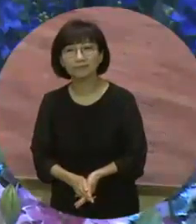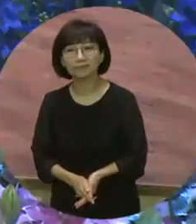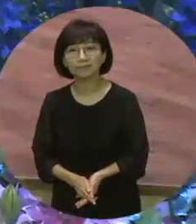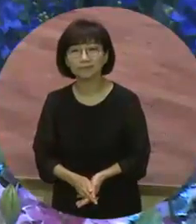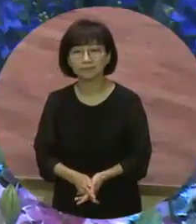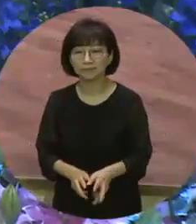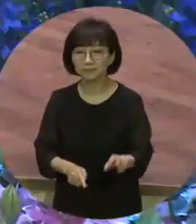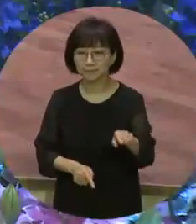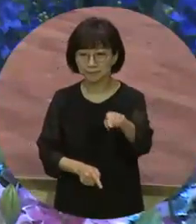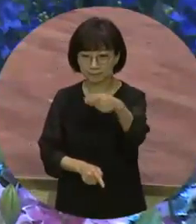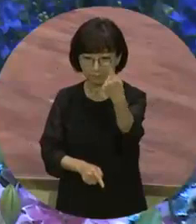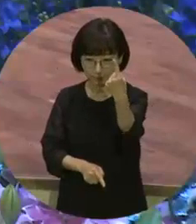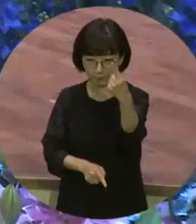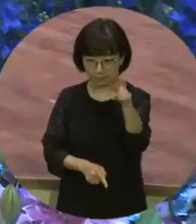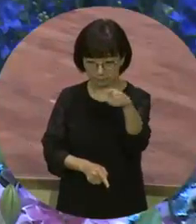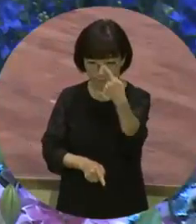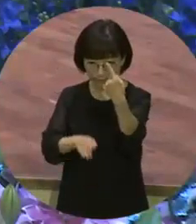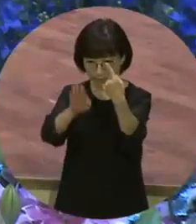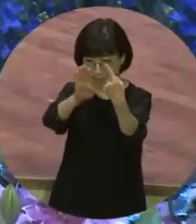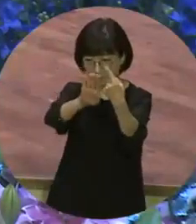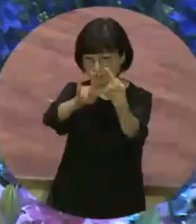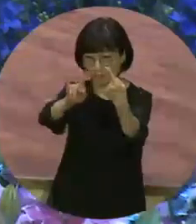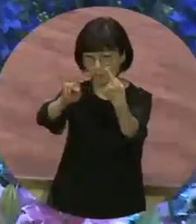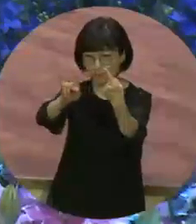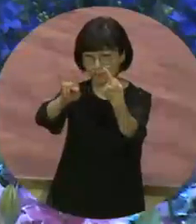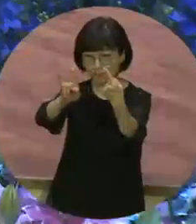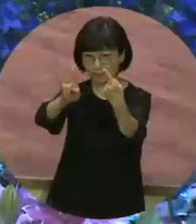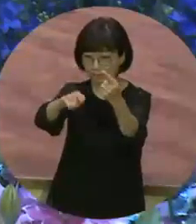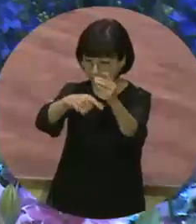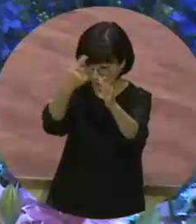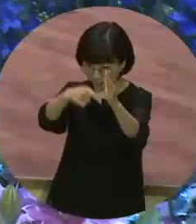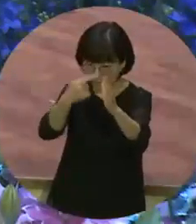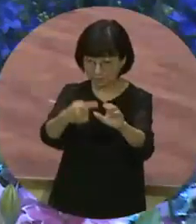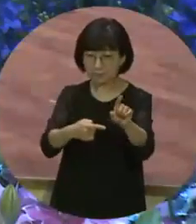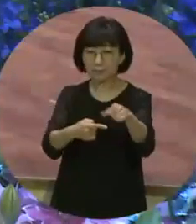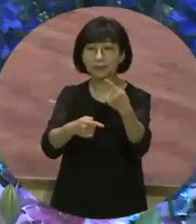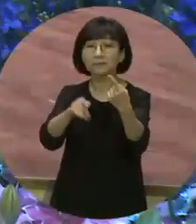100배의 응답. 100배. 100배가 뭐 많아 보입니까?